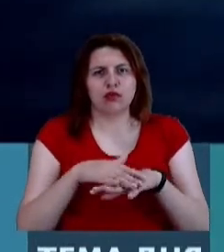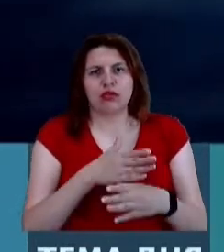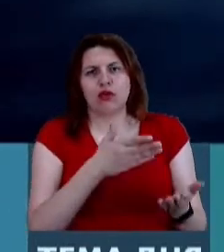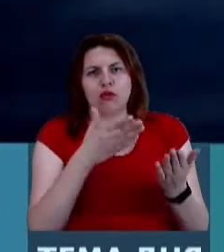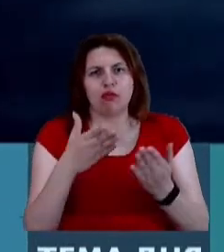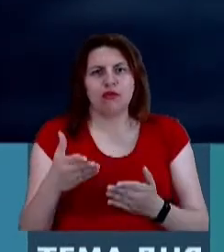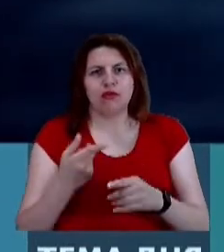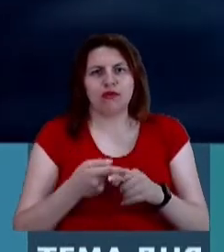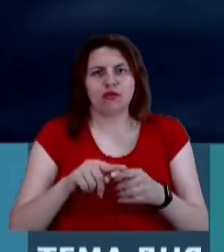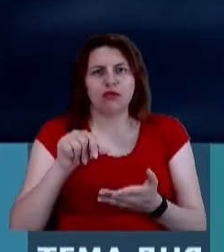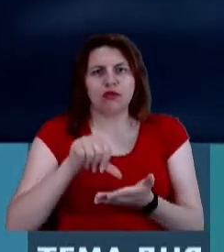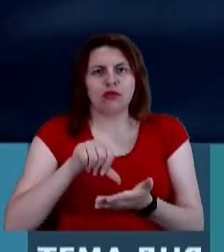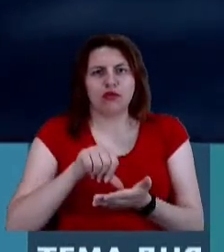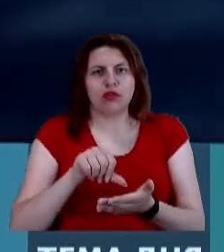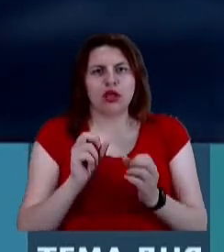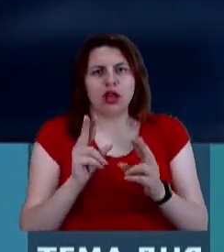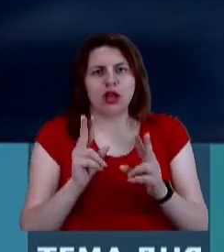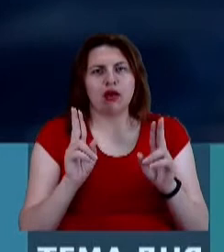телеефірах. Як правило, його або її